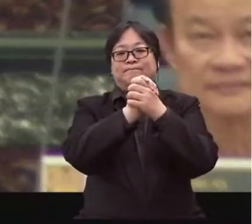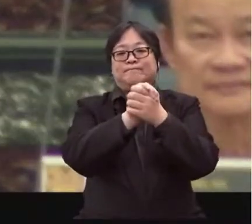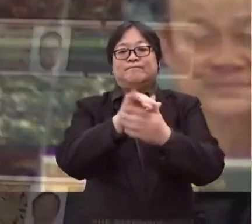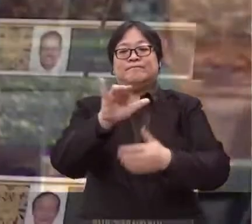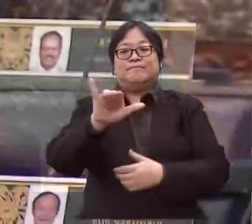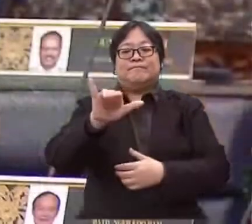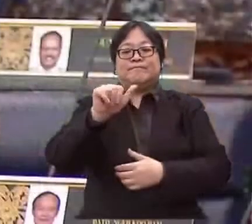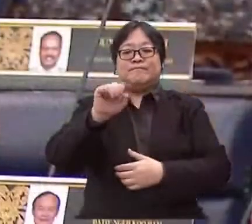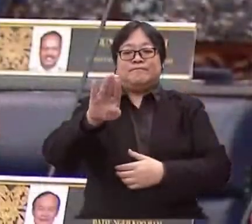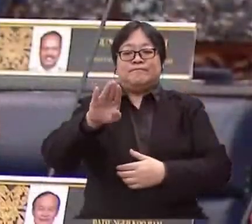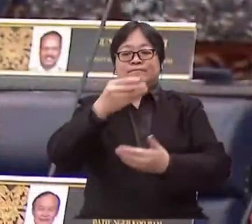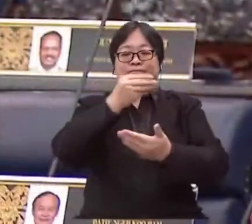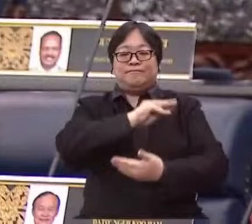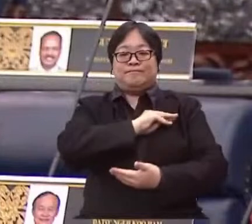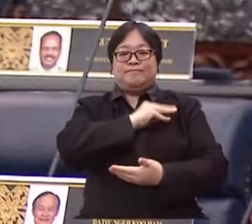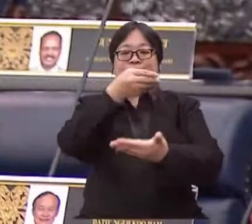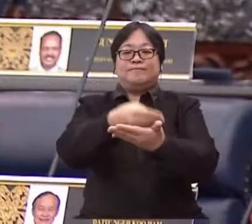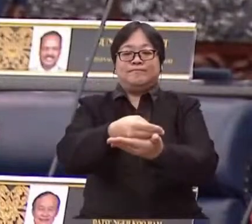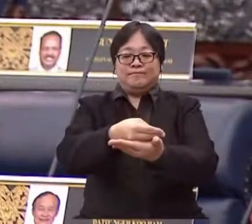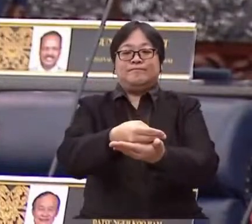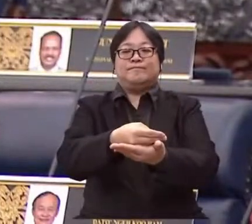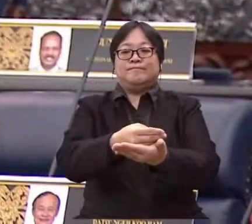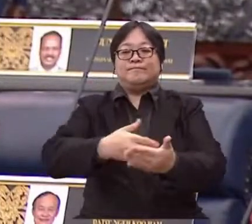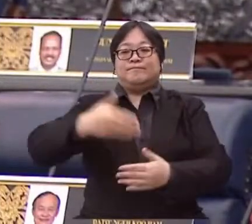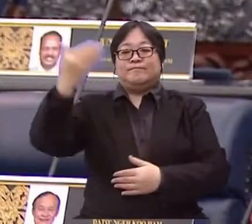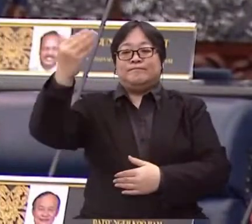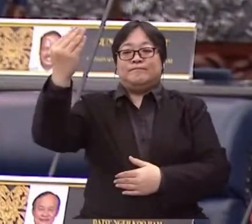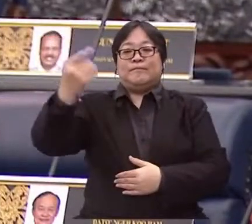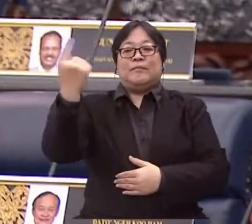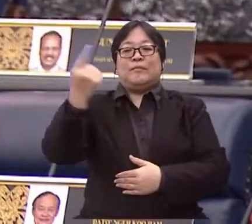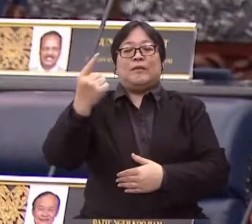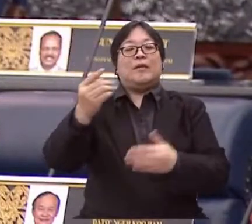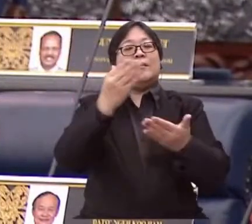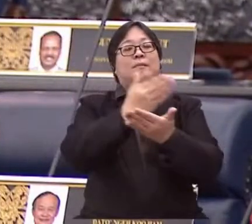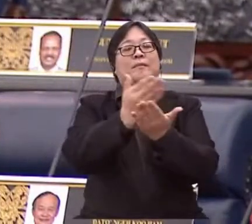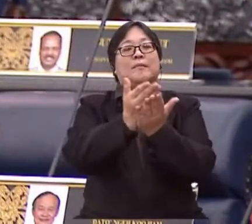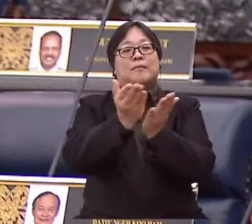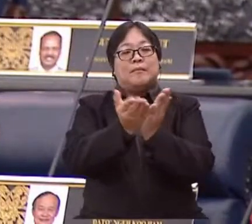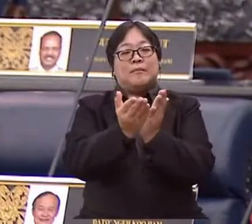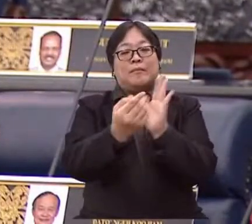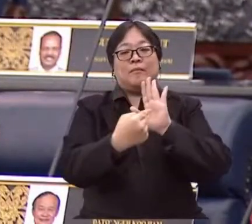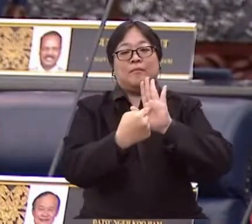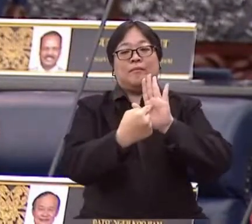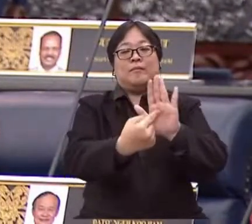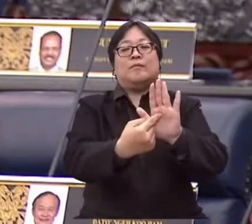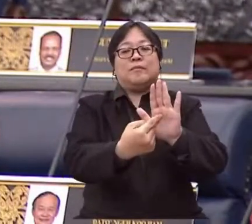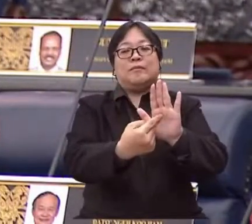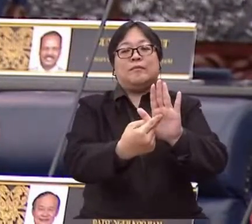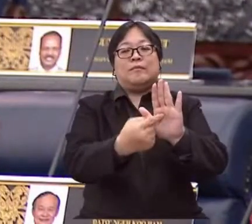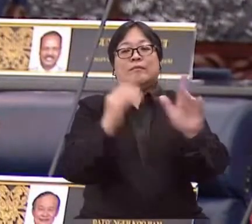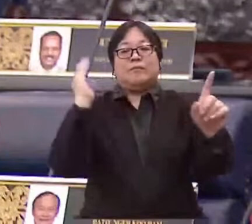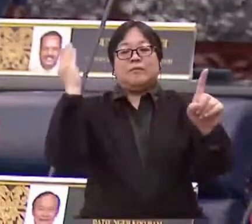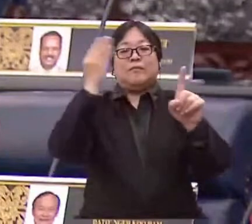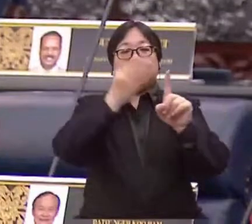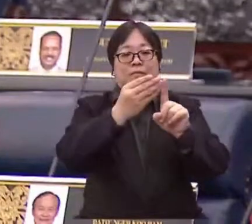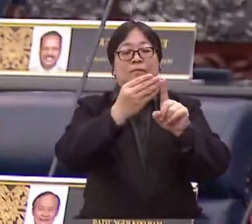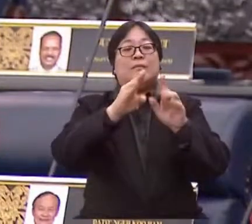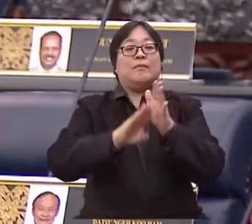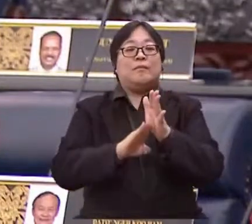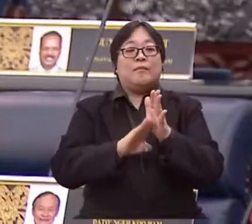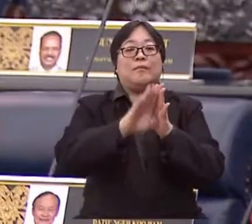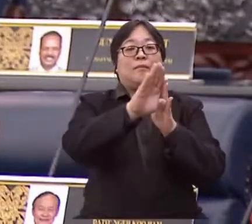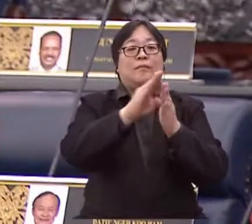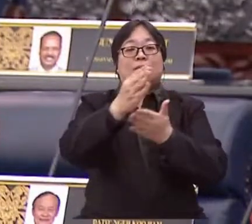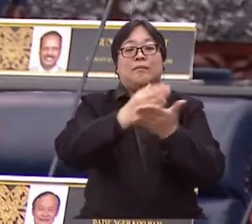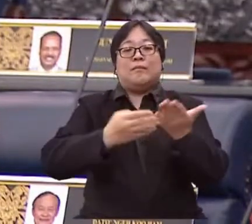amat Menteri Keuangan karena telah membentangkan satu belanjaan menunjukkan halal 7 pembangunan